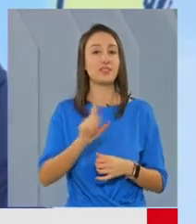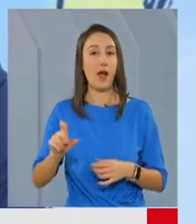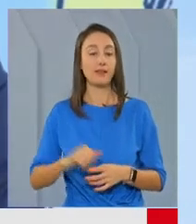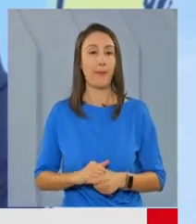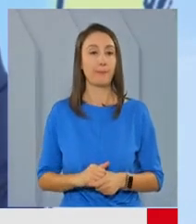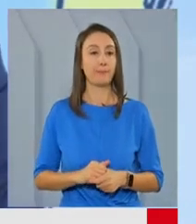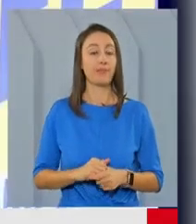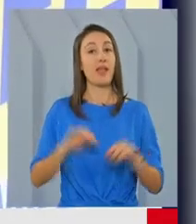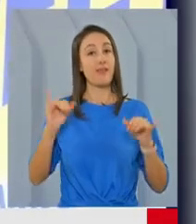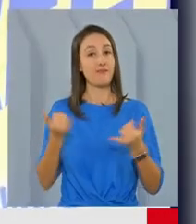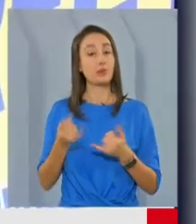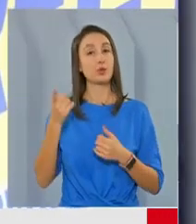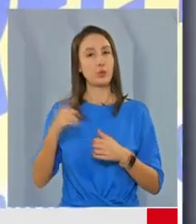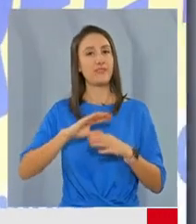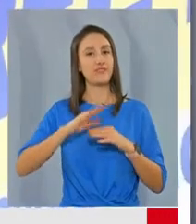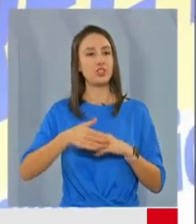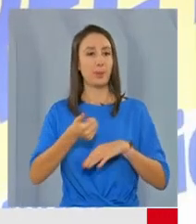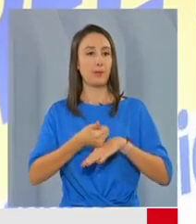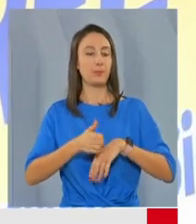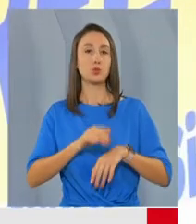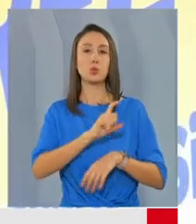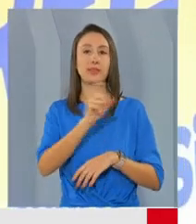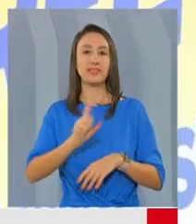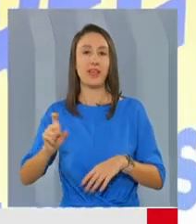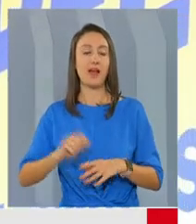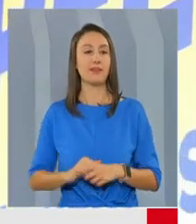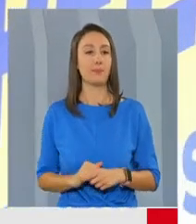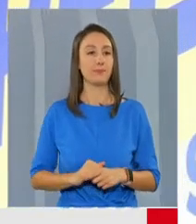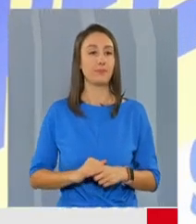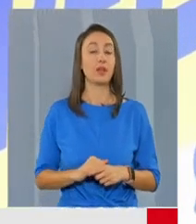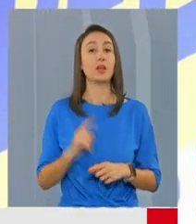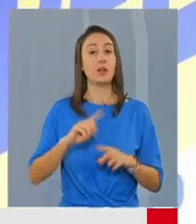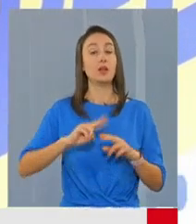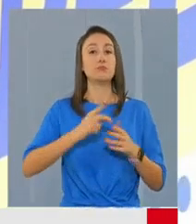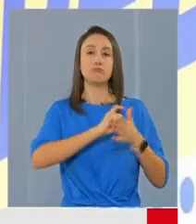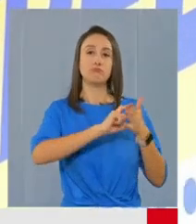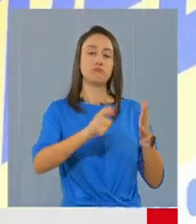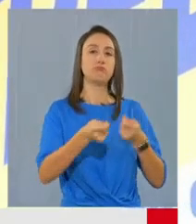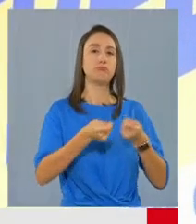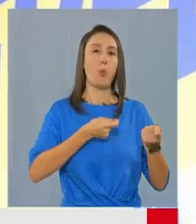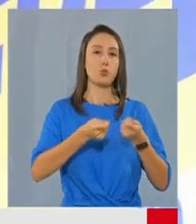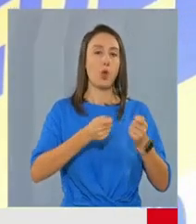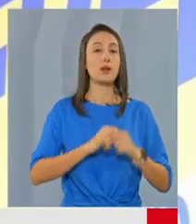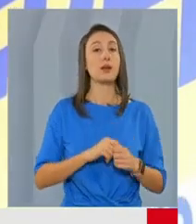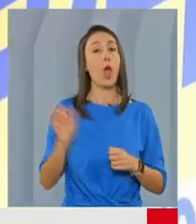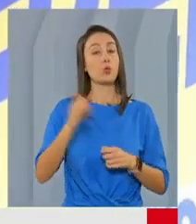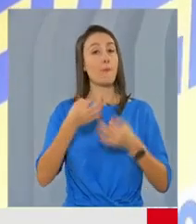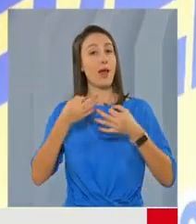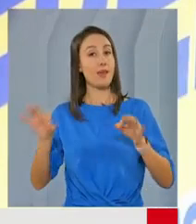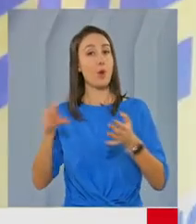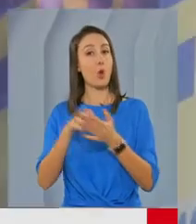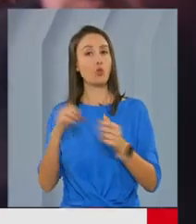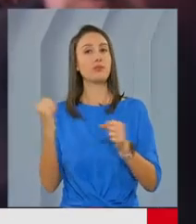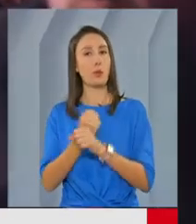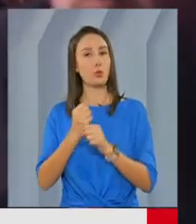evenimentul a fost găzduit de vicepremierul italian Matteo salvini sub sloganul populist Europa liberă locuri de muncă